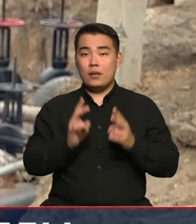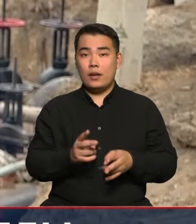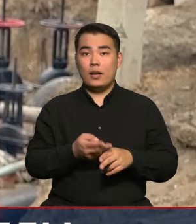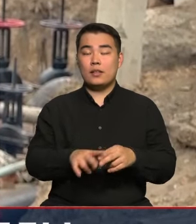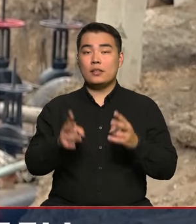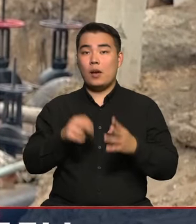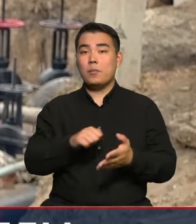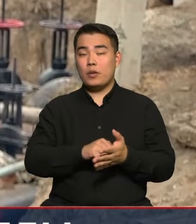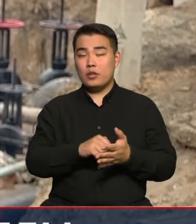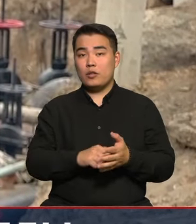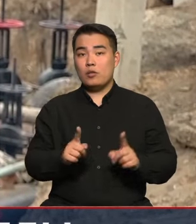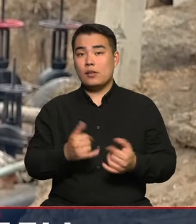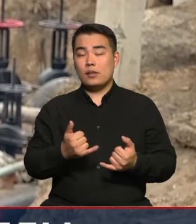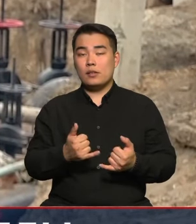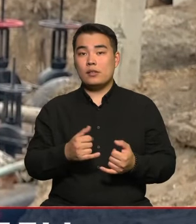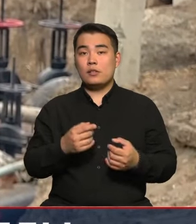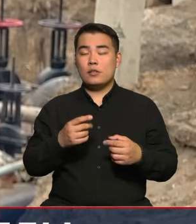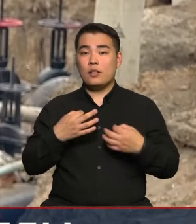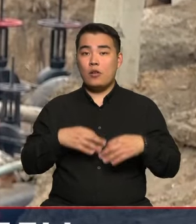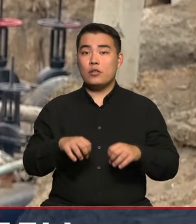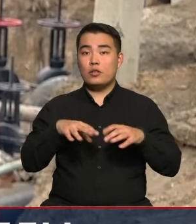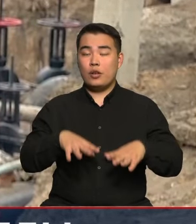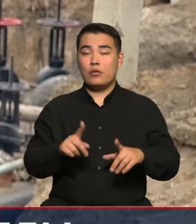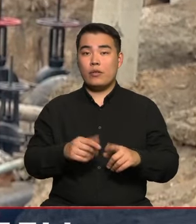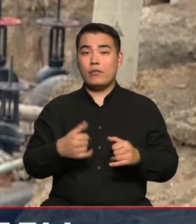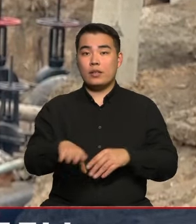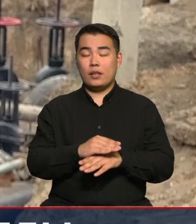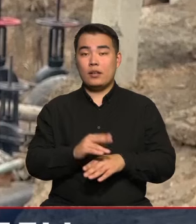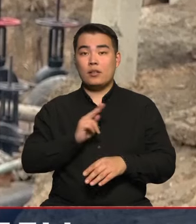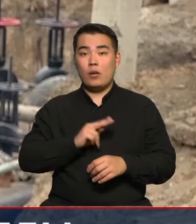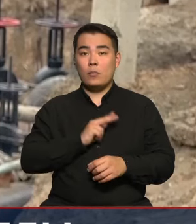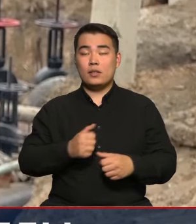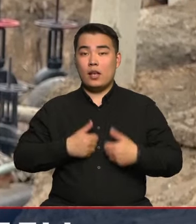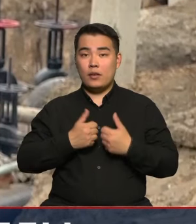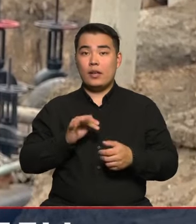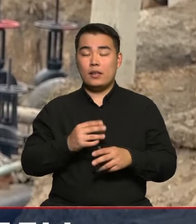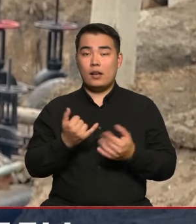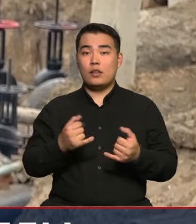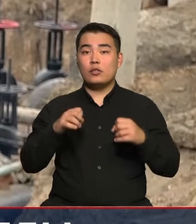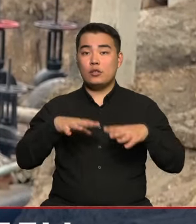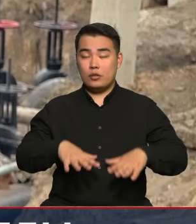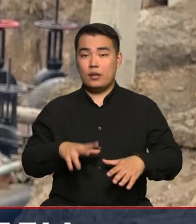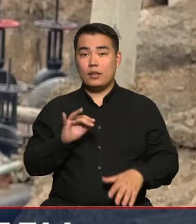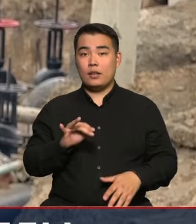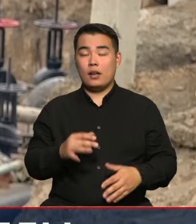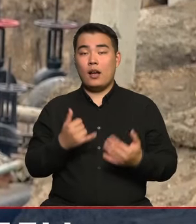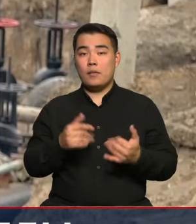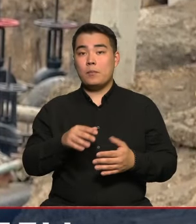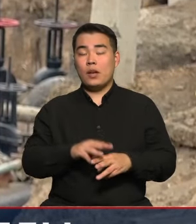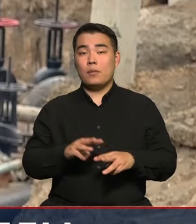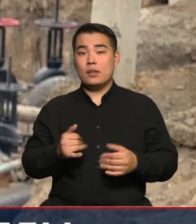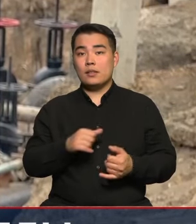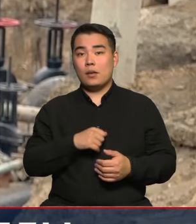аварияның салдарын жаңағы тездетіп шешуге біз барлық күш-жігерімізді салып, соның салдарын қазір шешіп, қазірдің өзінде